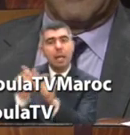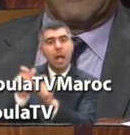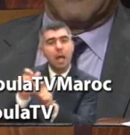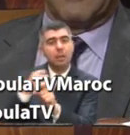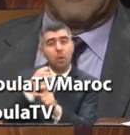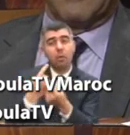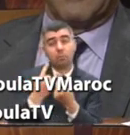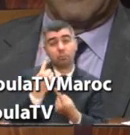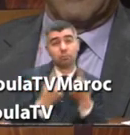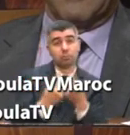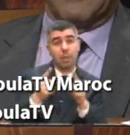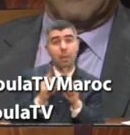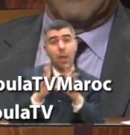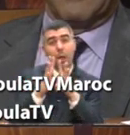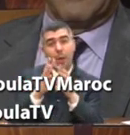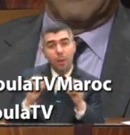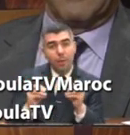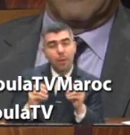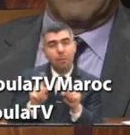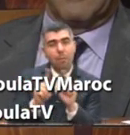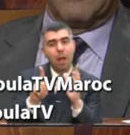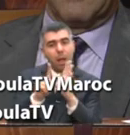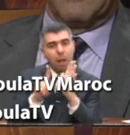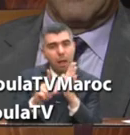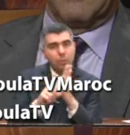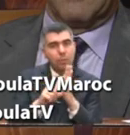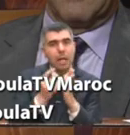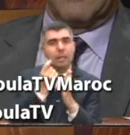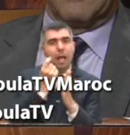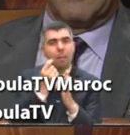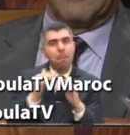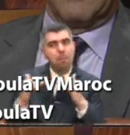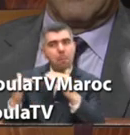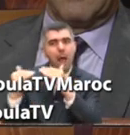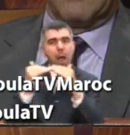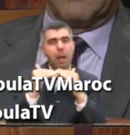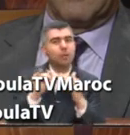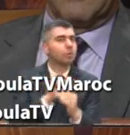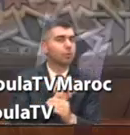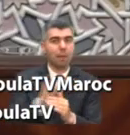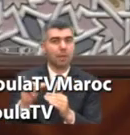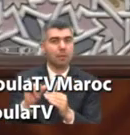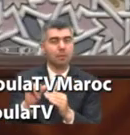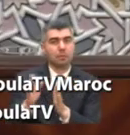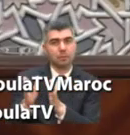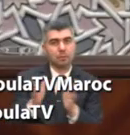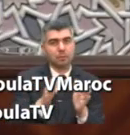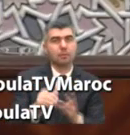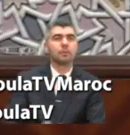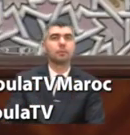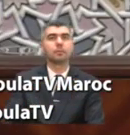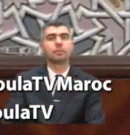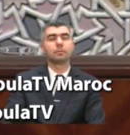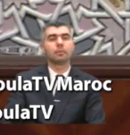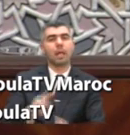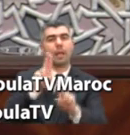من الاستغلال بسبب غياب أي تنظيم أو تسقيف لأثمان هذه الخدمات. شكرا. كلمة السيد